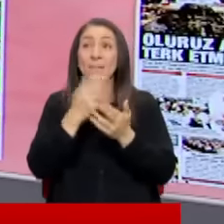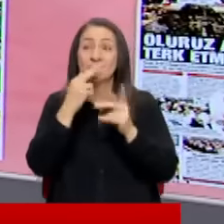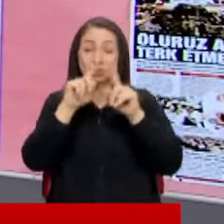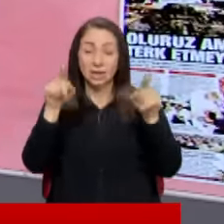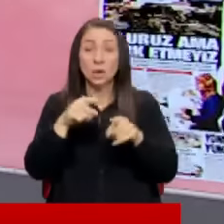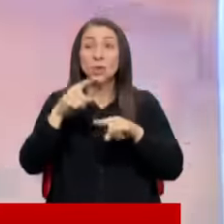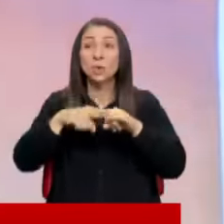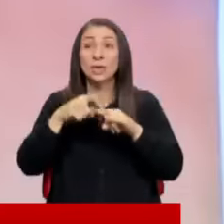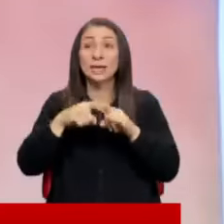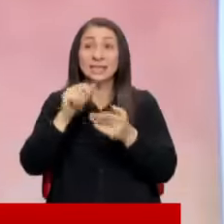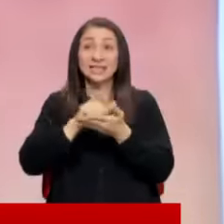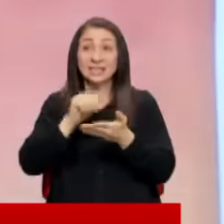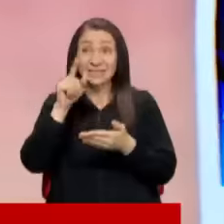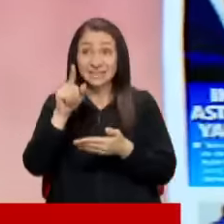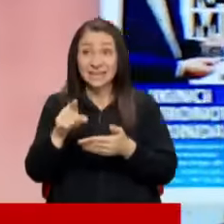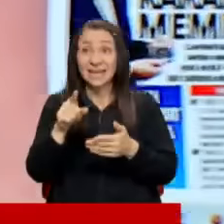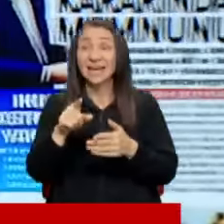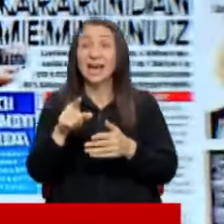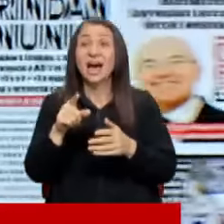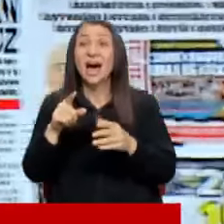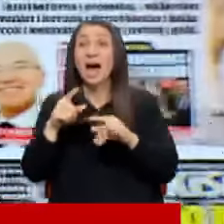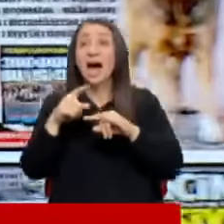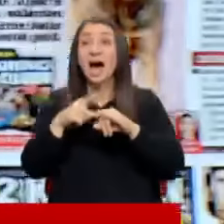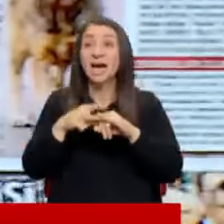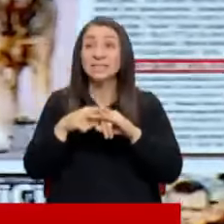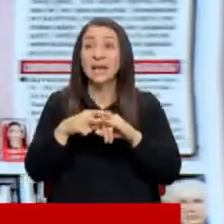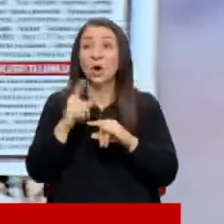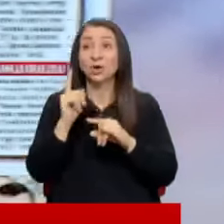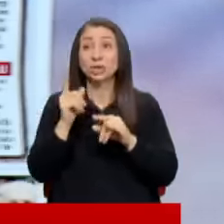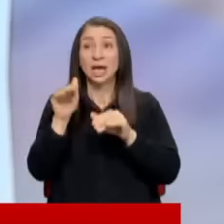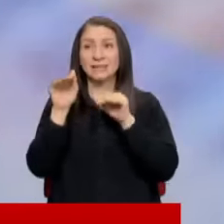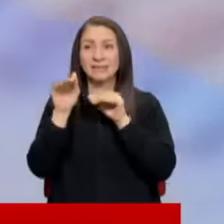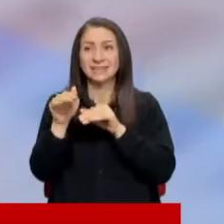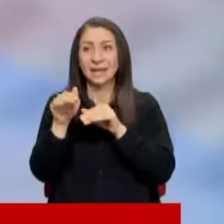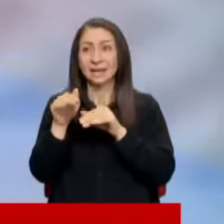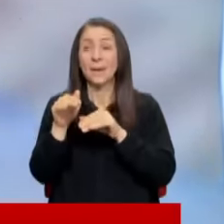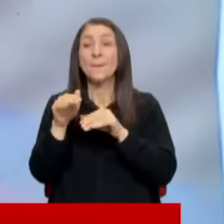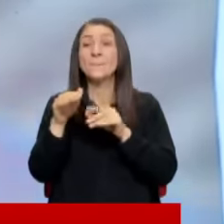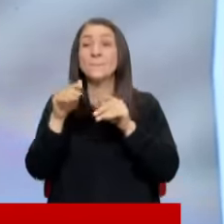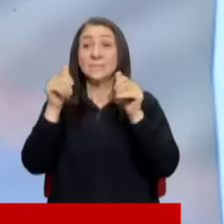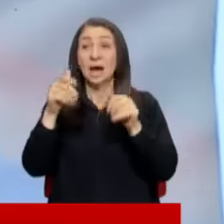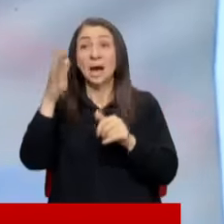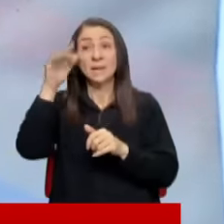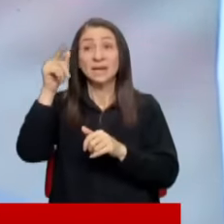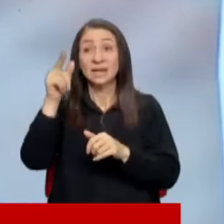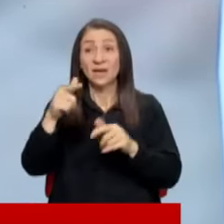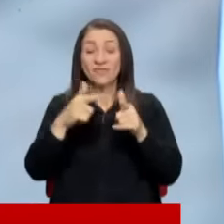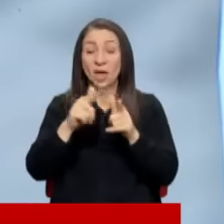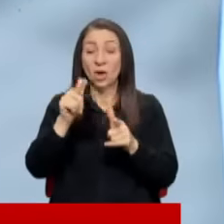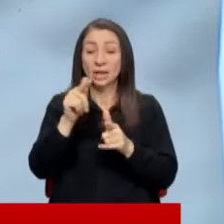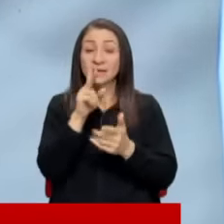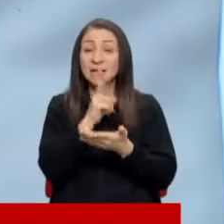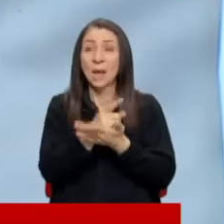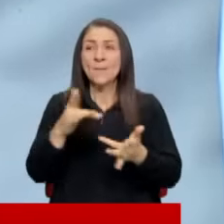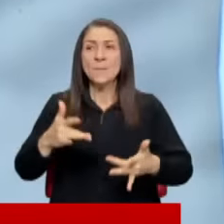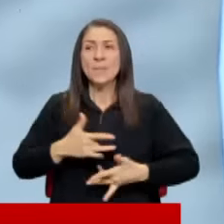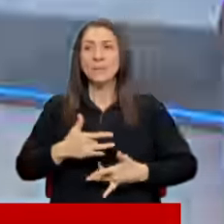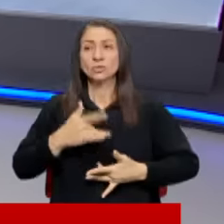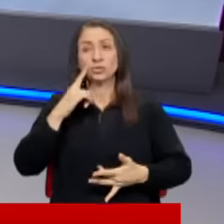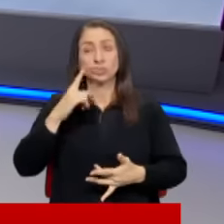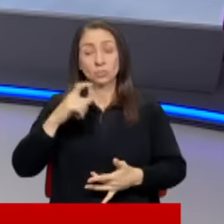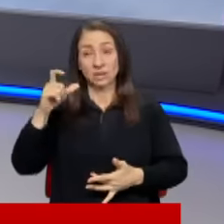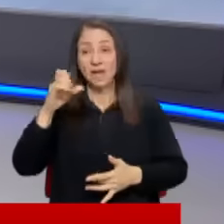Hürriyet gazetesi, Hürriyet gazetesinde Hasan Hoca'ya destek yağıyor manşet. Amerika Birleşik Devletleri'nin F-16 kararından memnunuz